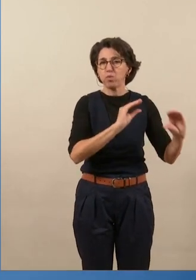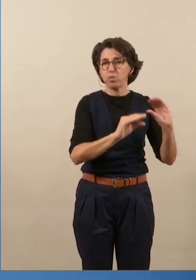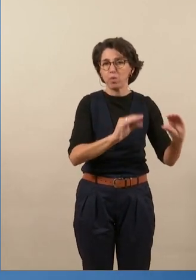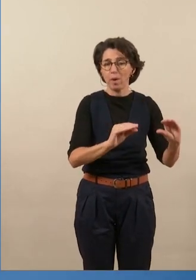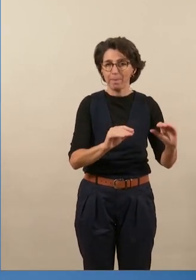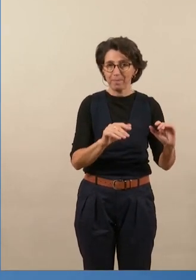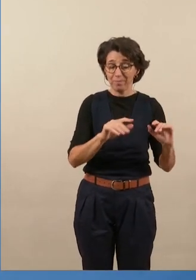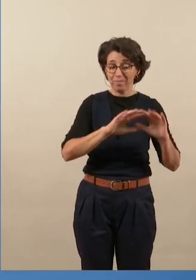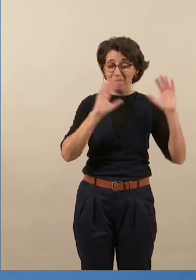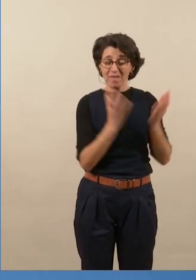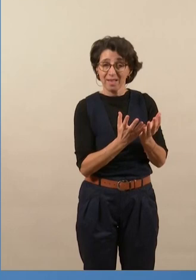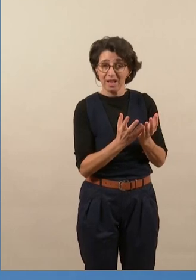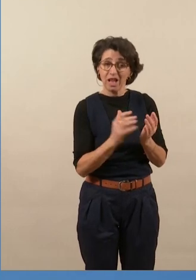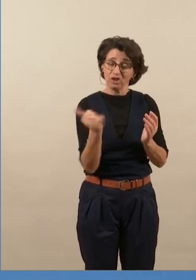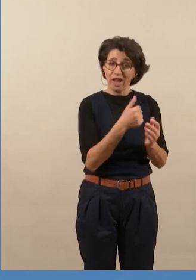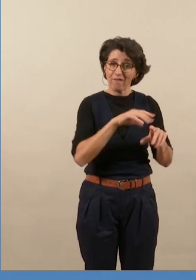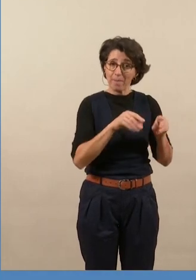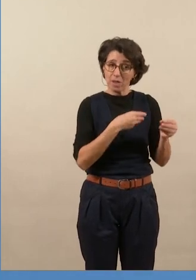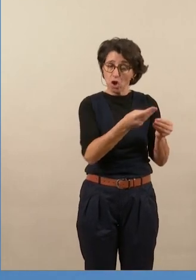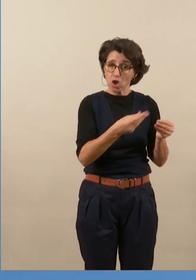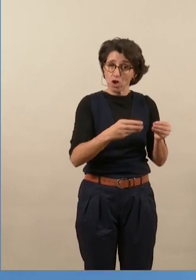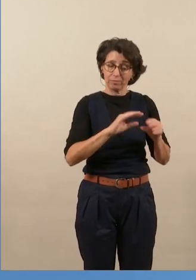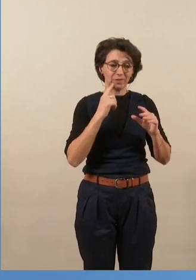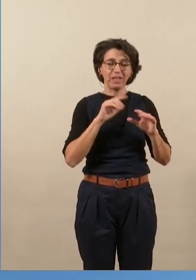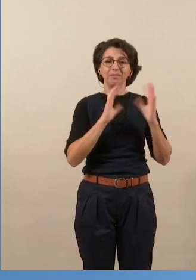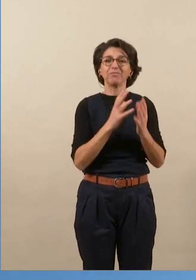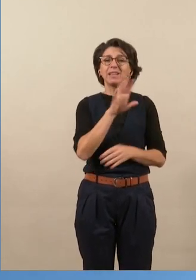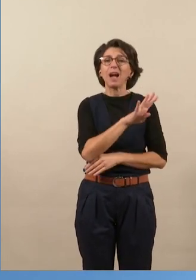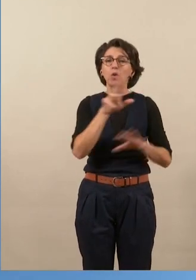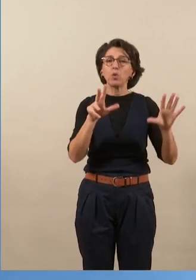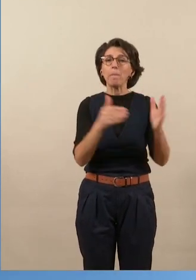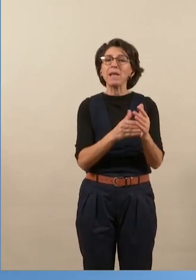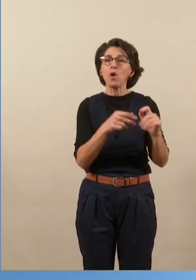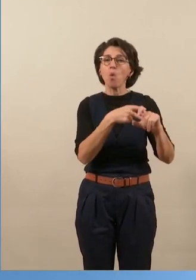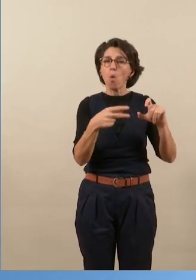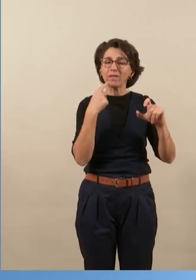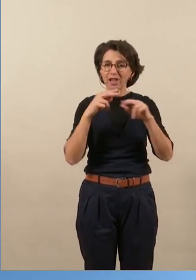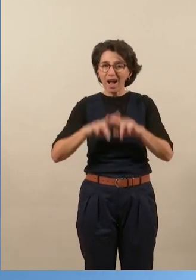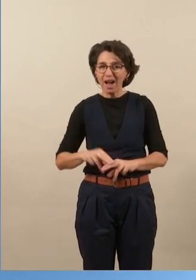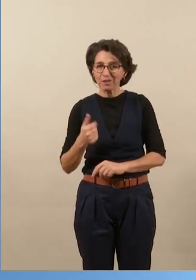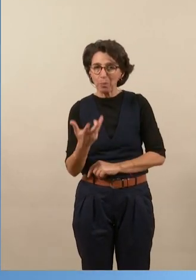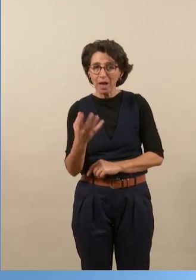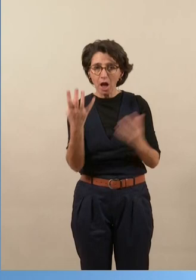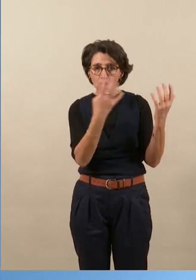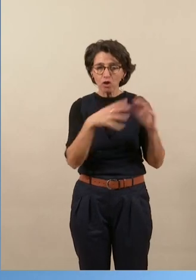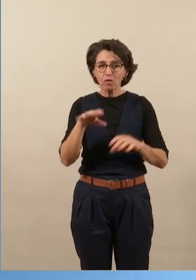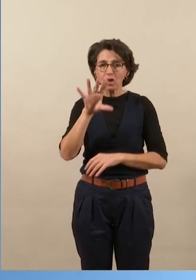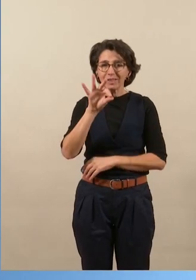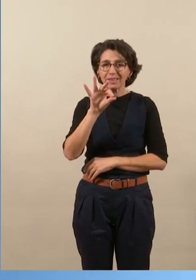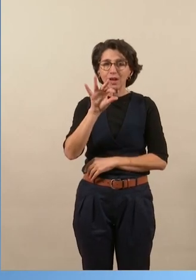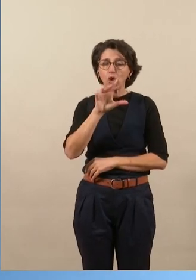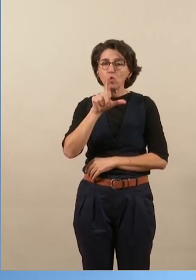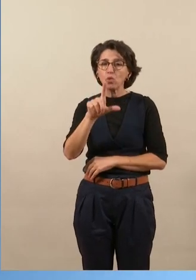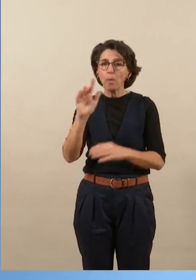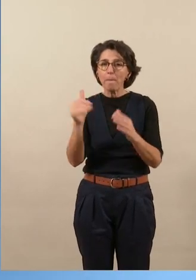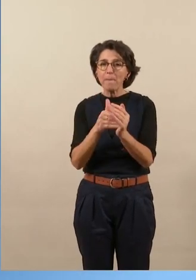l'aide maximum possible soit 48000 € soit il resterait donc 952000 € de l'enveloppe qui ne